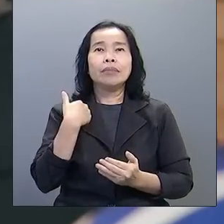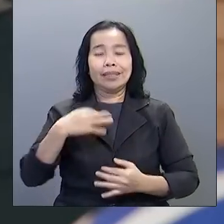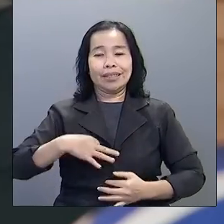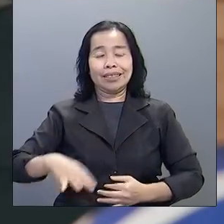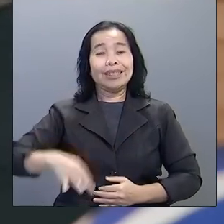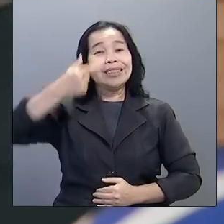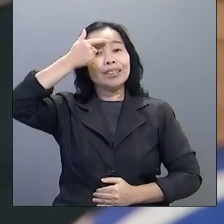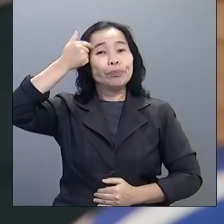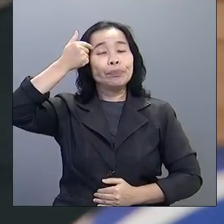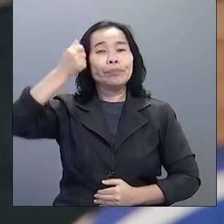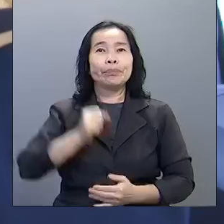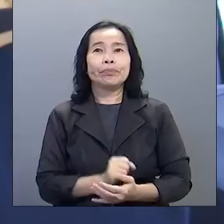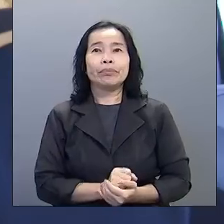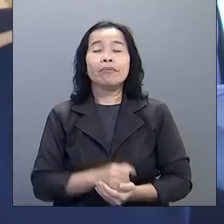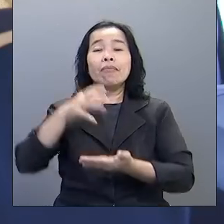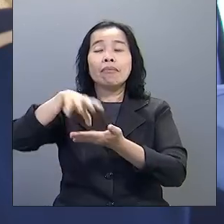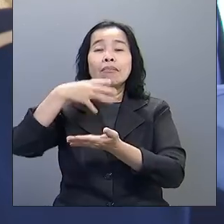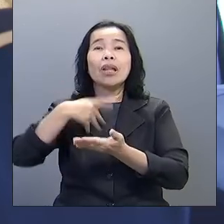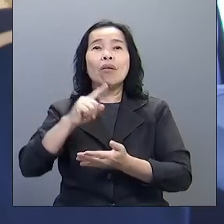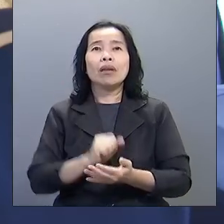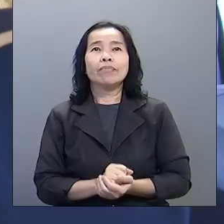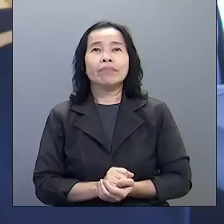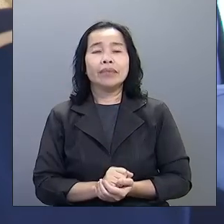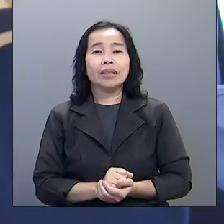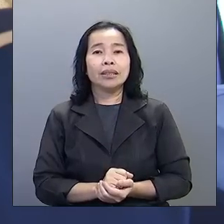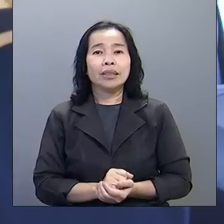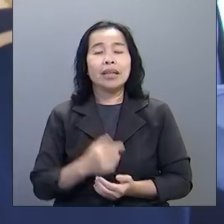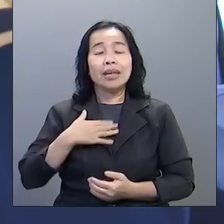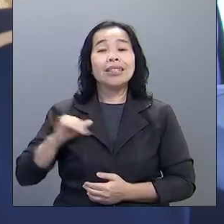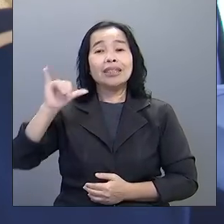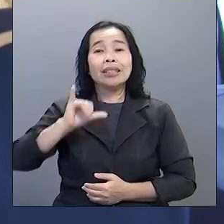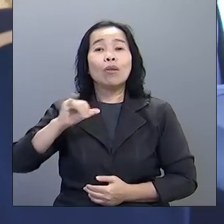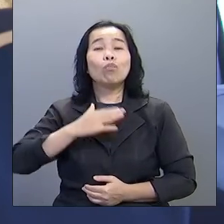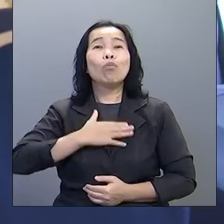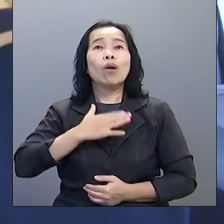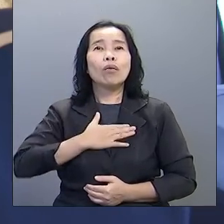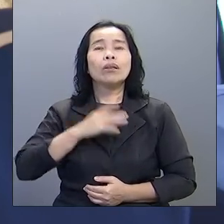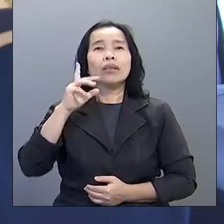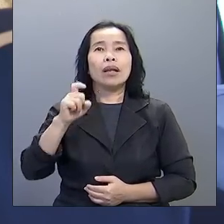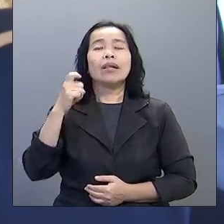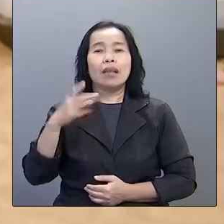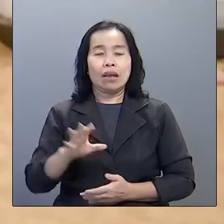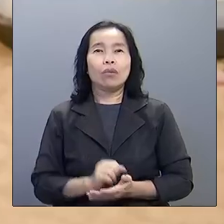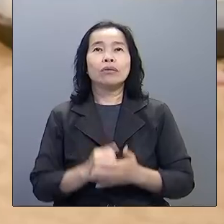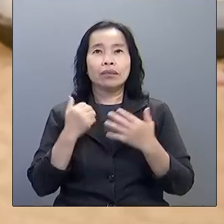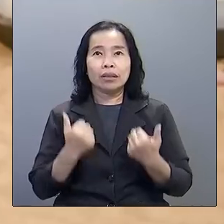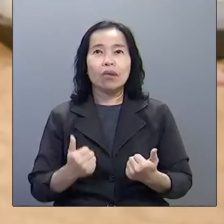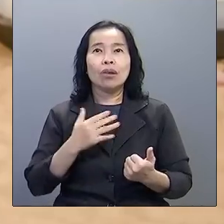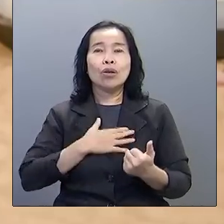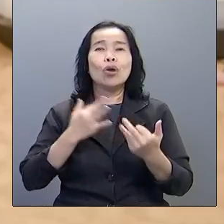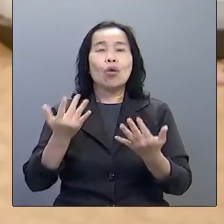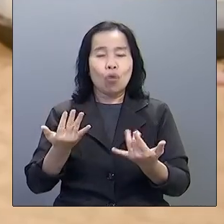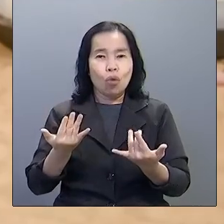นะคะเธอบอกเล่าว่ากำลังพลค่ะที่เป็นญาติของเธอนั้นเสียชีวิตแล้วนะคะตอนนี้รอคุณพ่อ